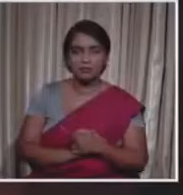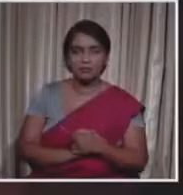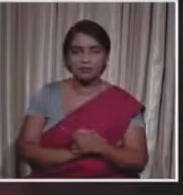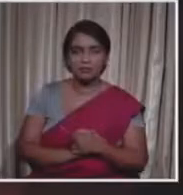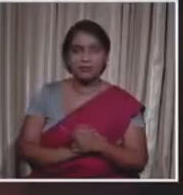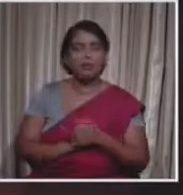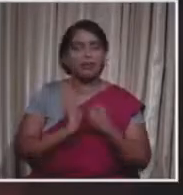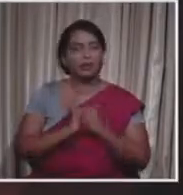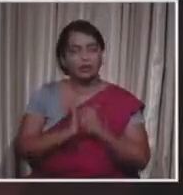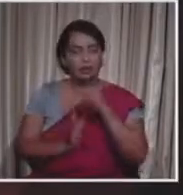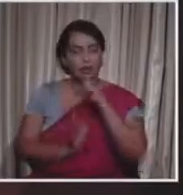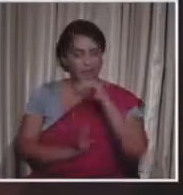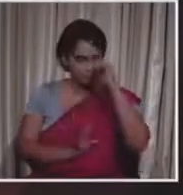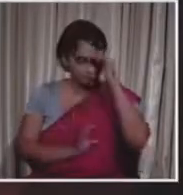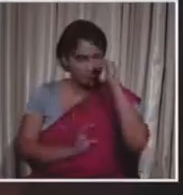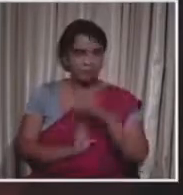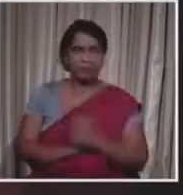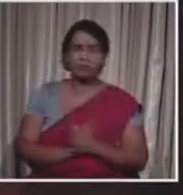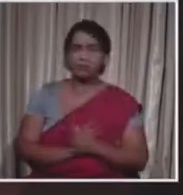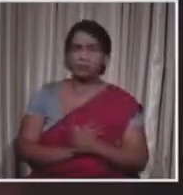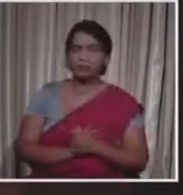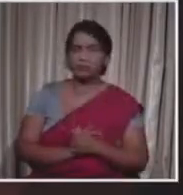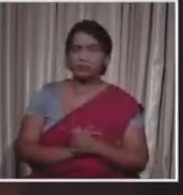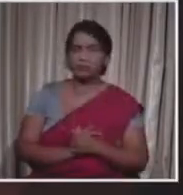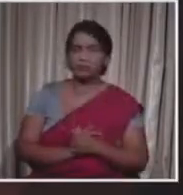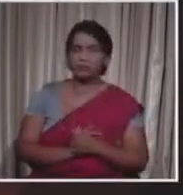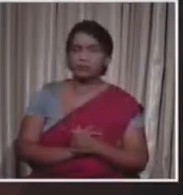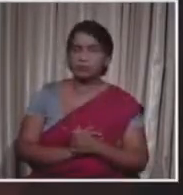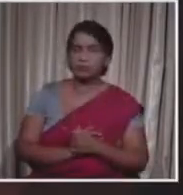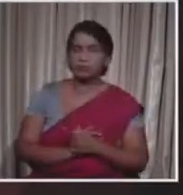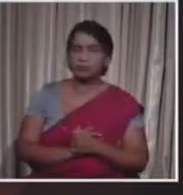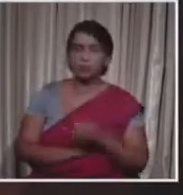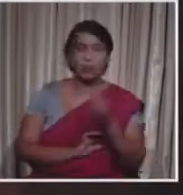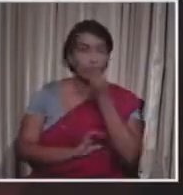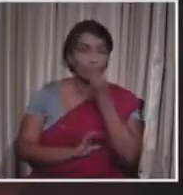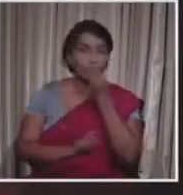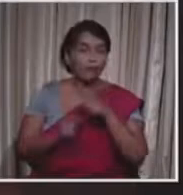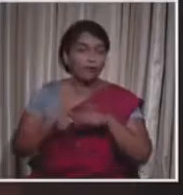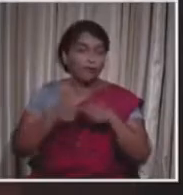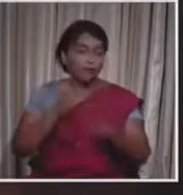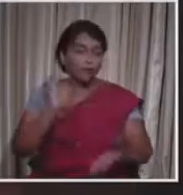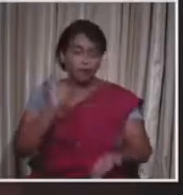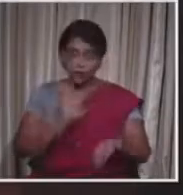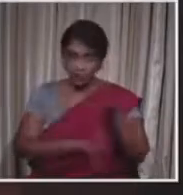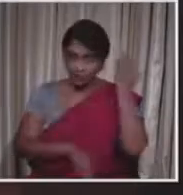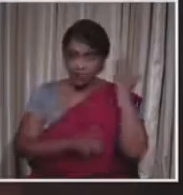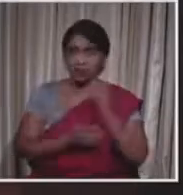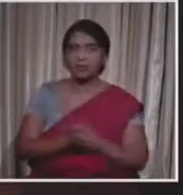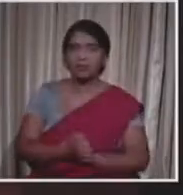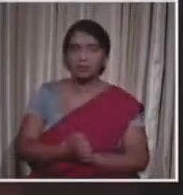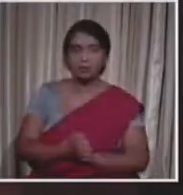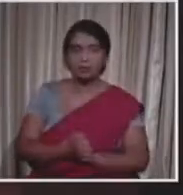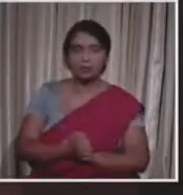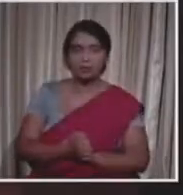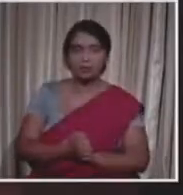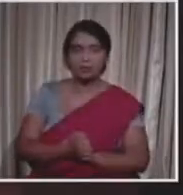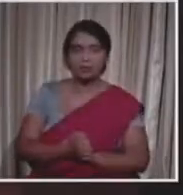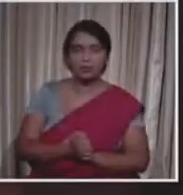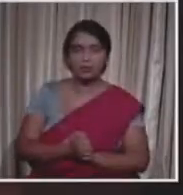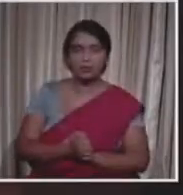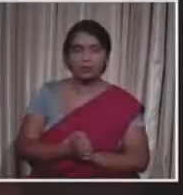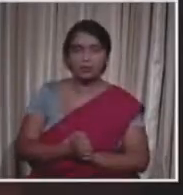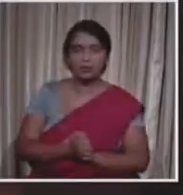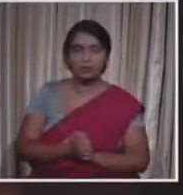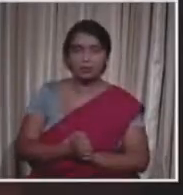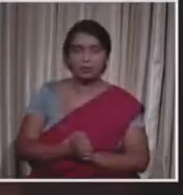ගරු කතානායකතුමනි බලන්න ආහාර උද්දමනය අහස උසට ගිහිල්ලා ට්‍රිපල්